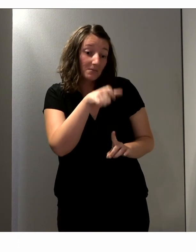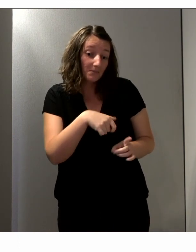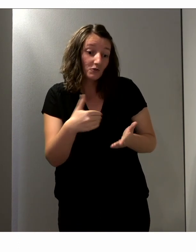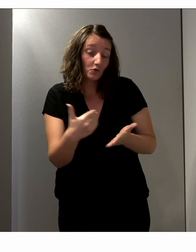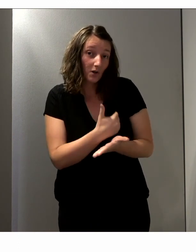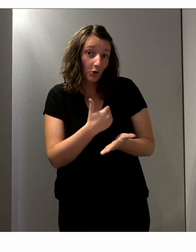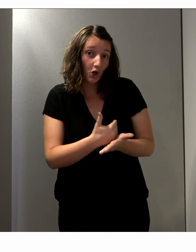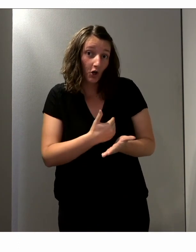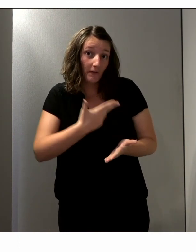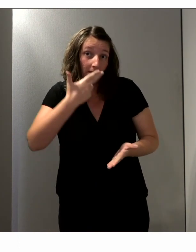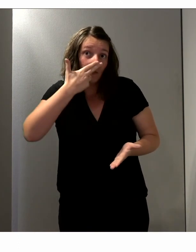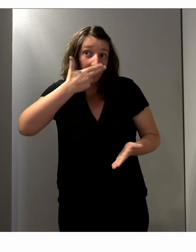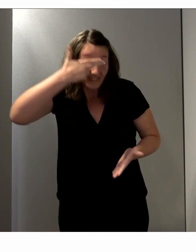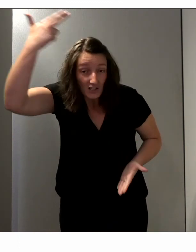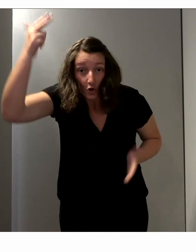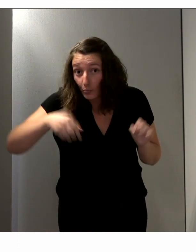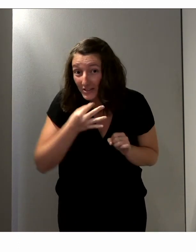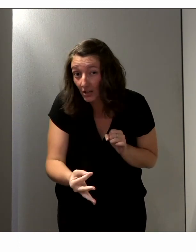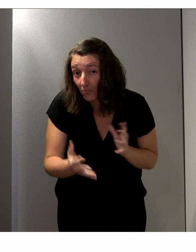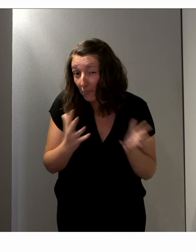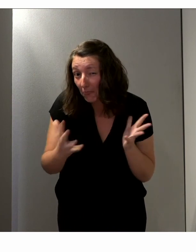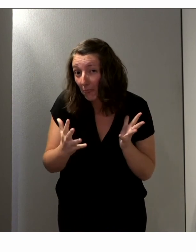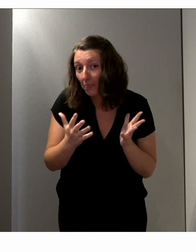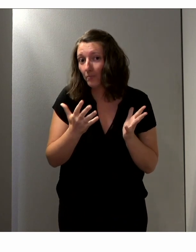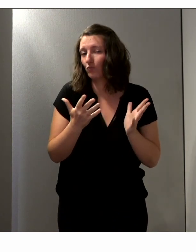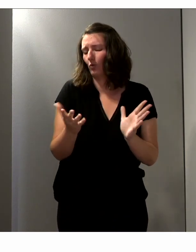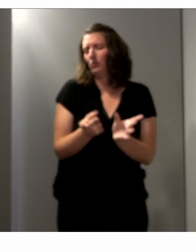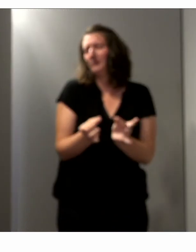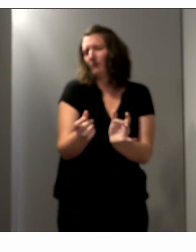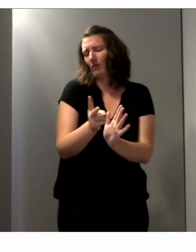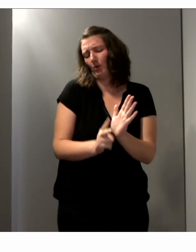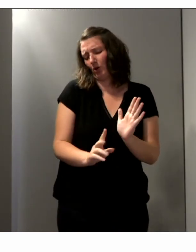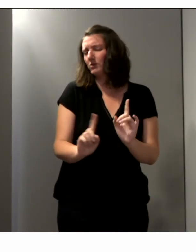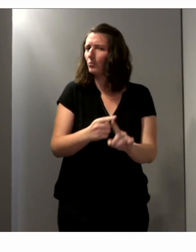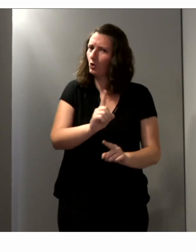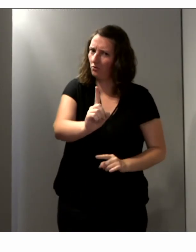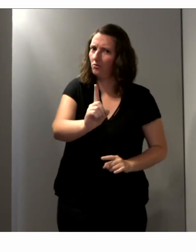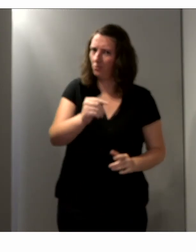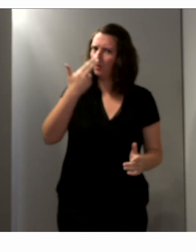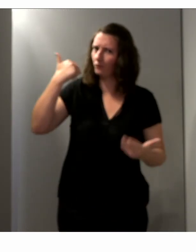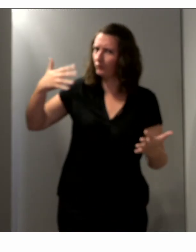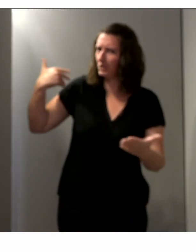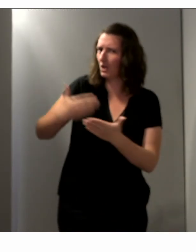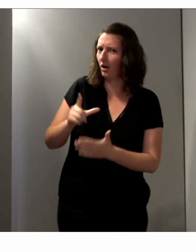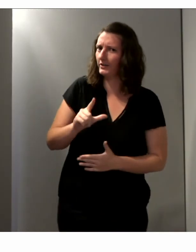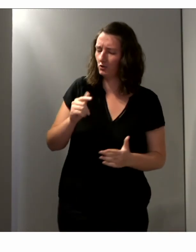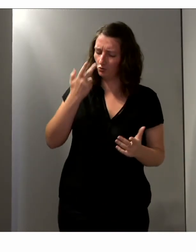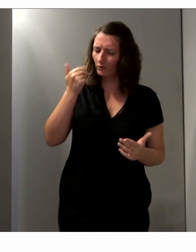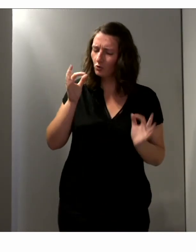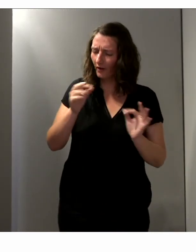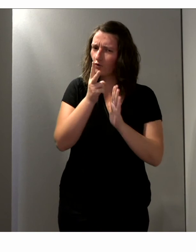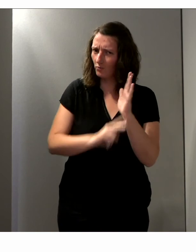ingénieur ?» Voilà, toujours dans le langage, hein, le tact, c'est très important. On l'a vu tout au long de